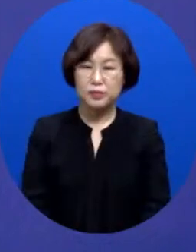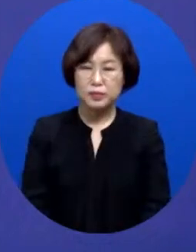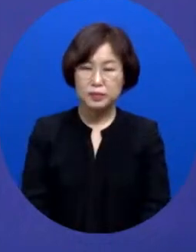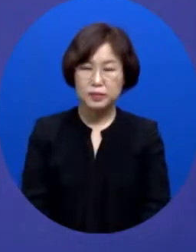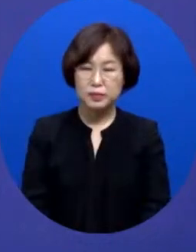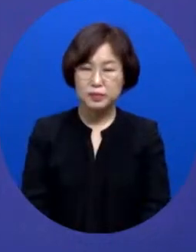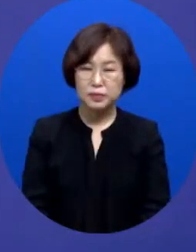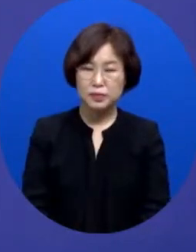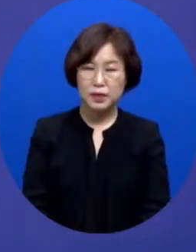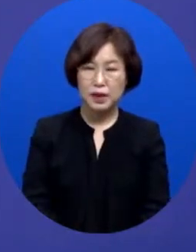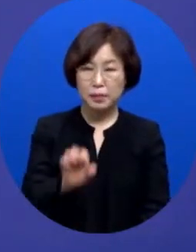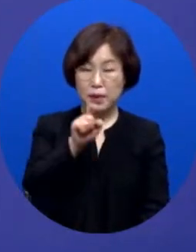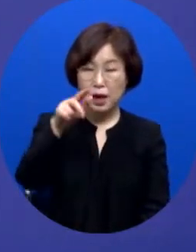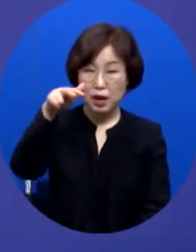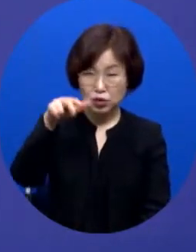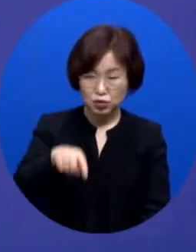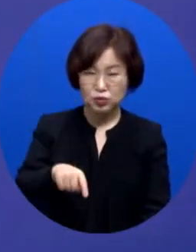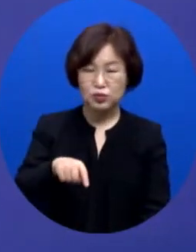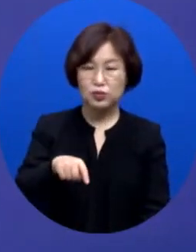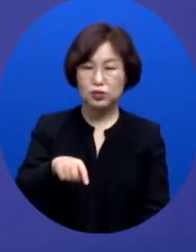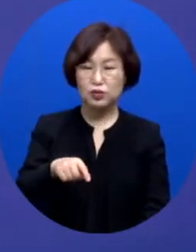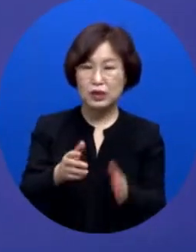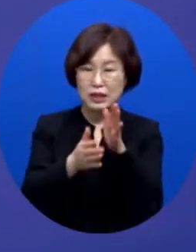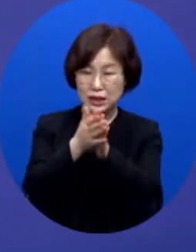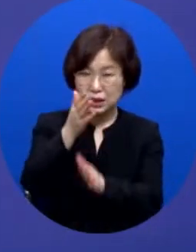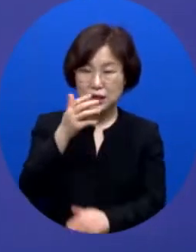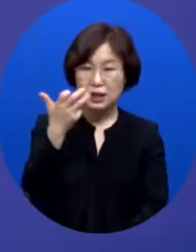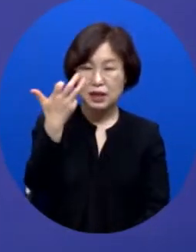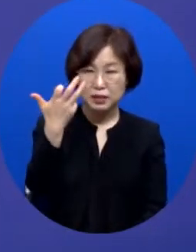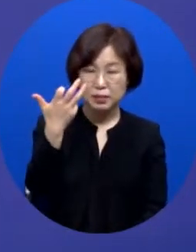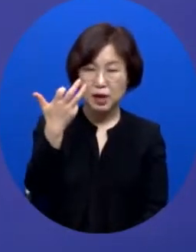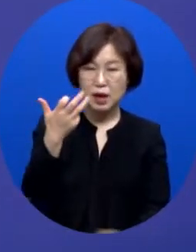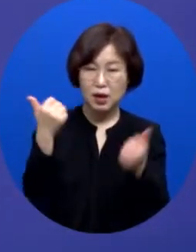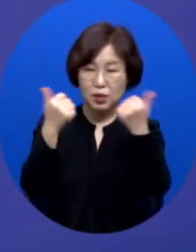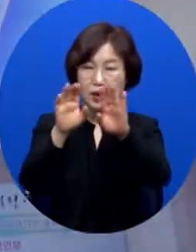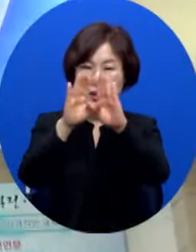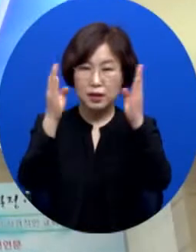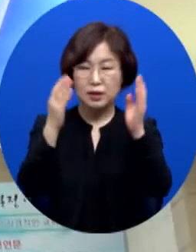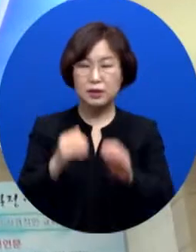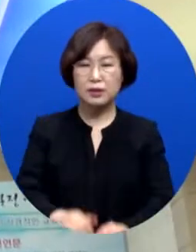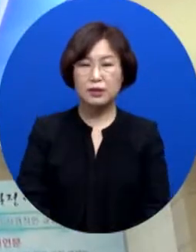파주 c 교회 시 협의회가 18의 정기총회 를 열었습니다